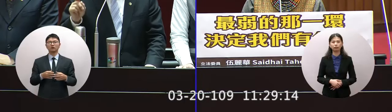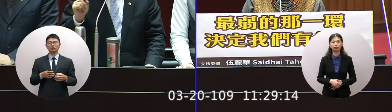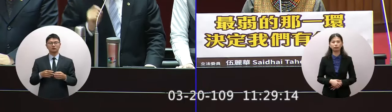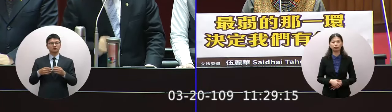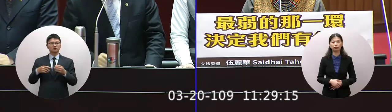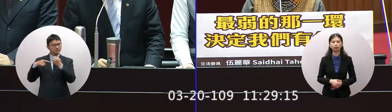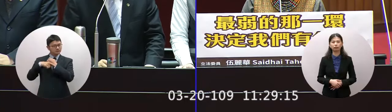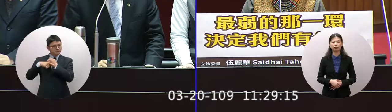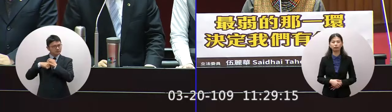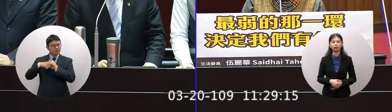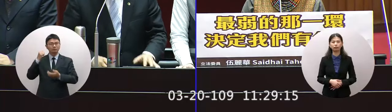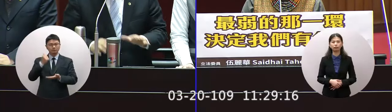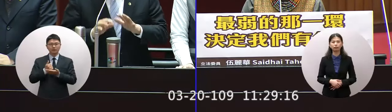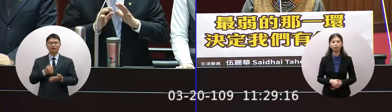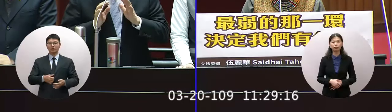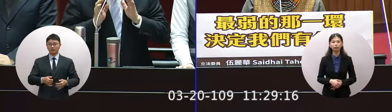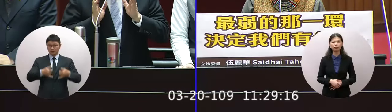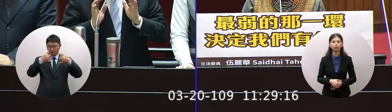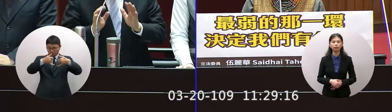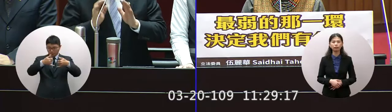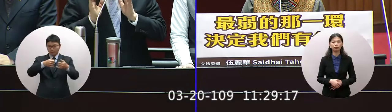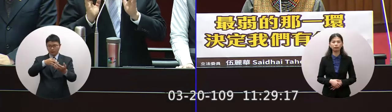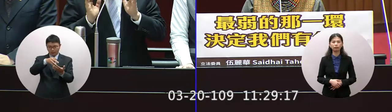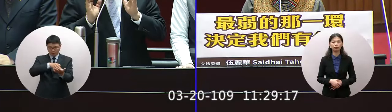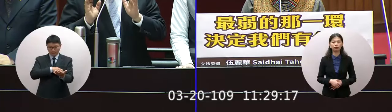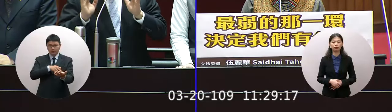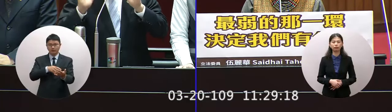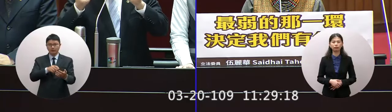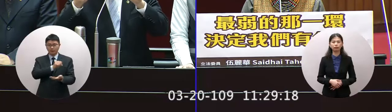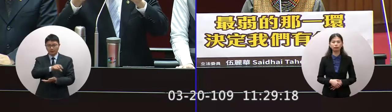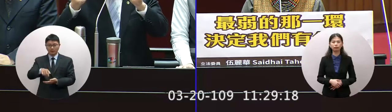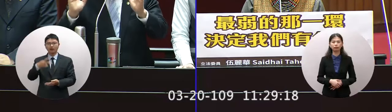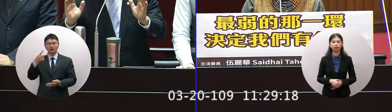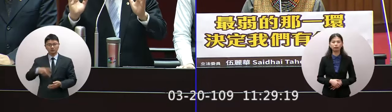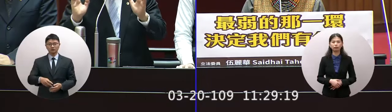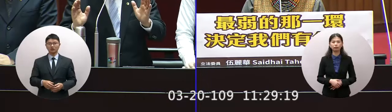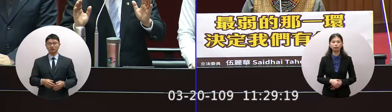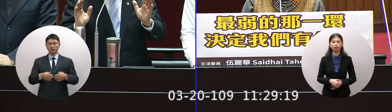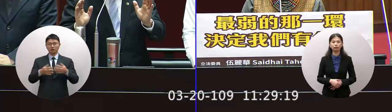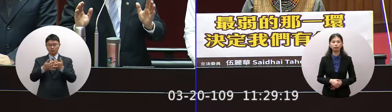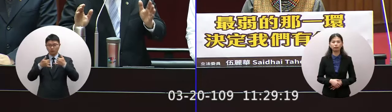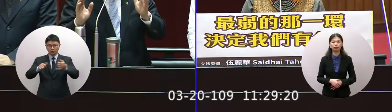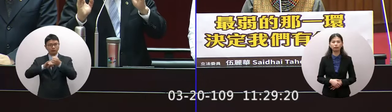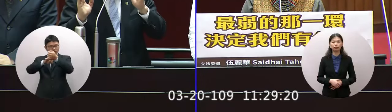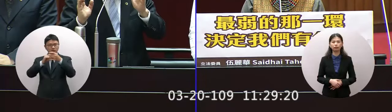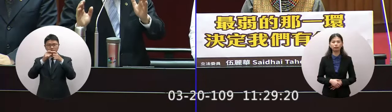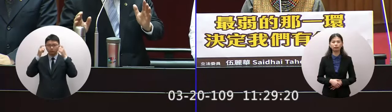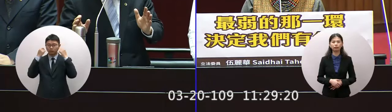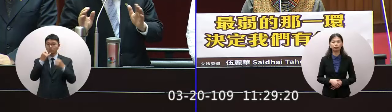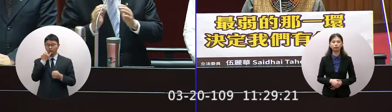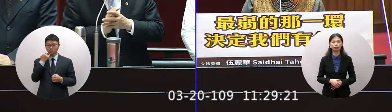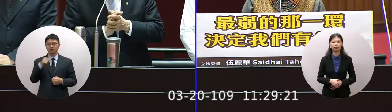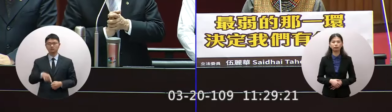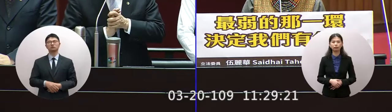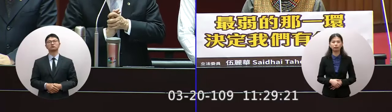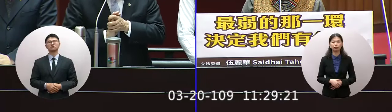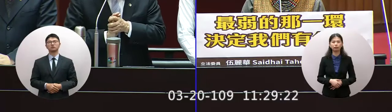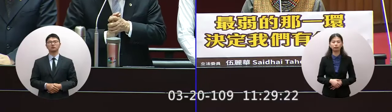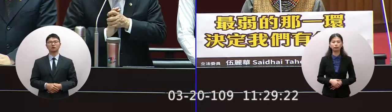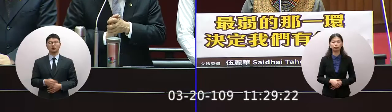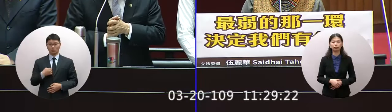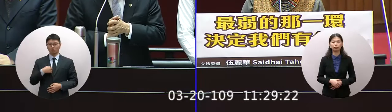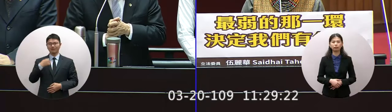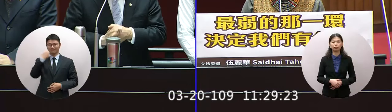制跟2.0。所以如果不是我们很早台湾就有上次对